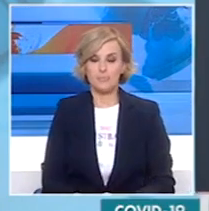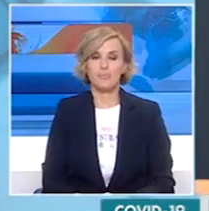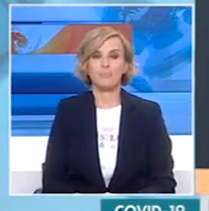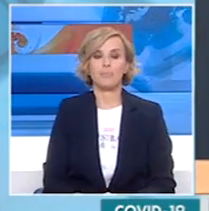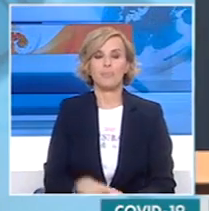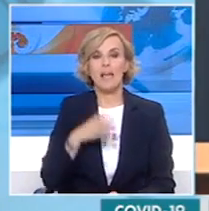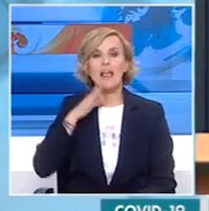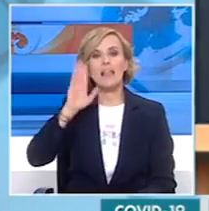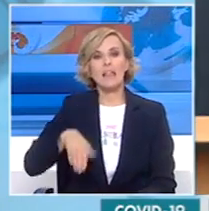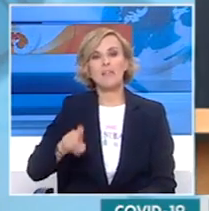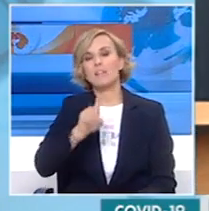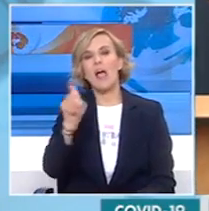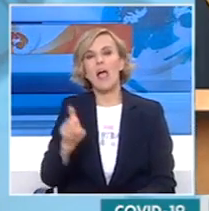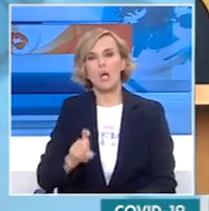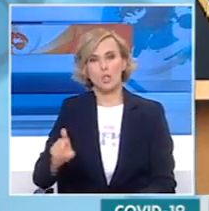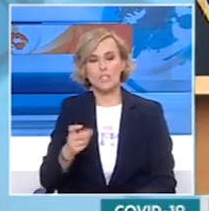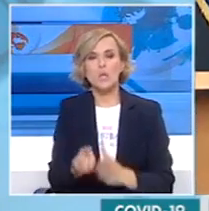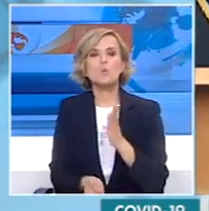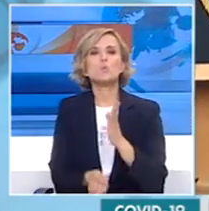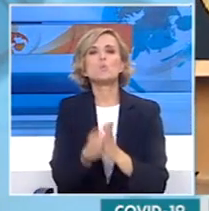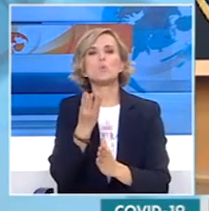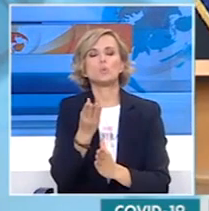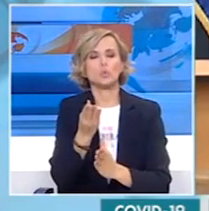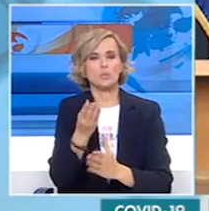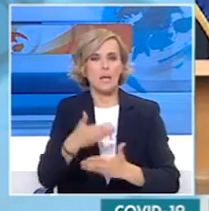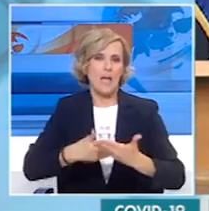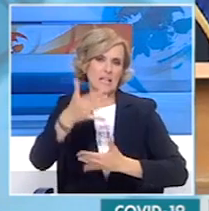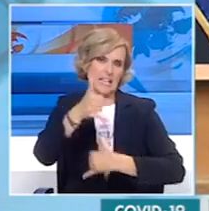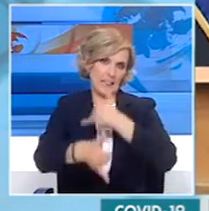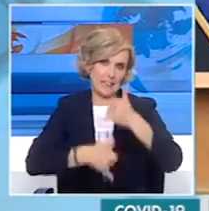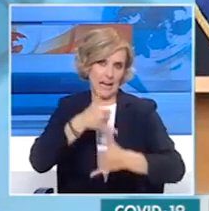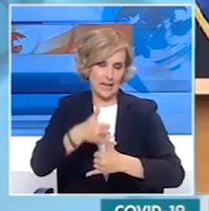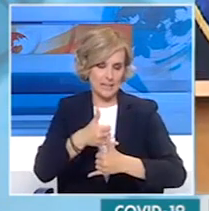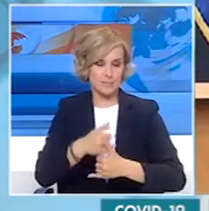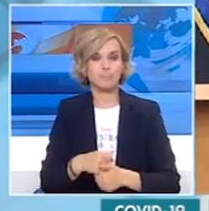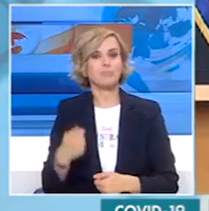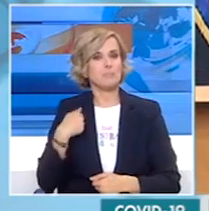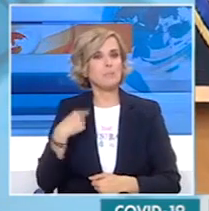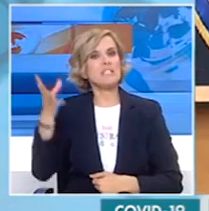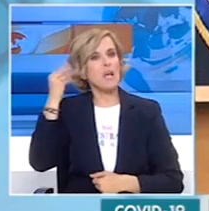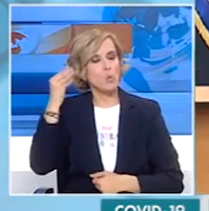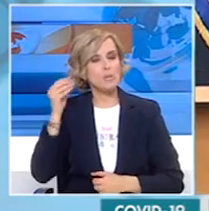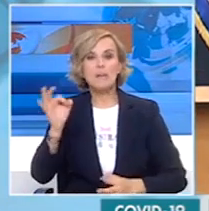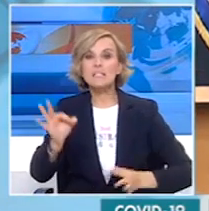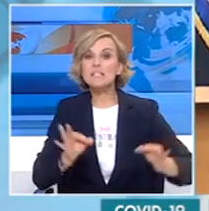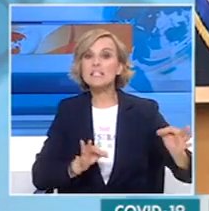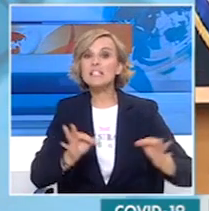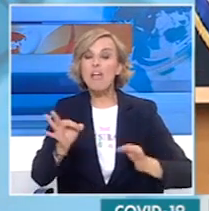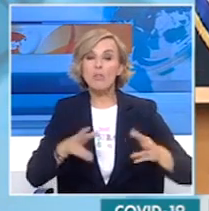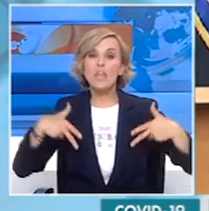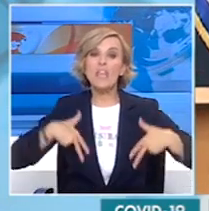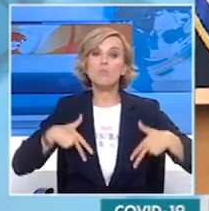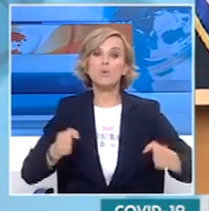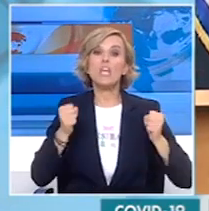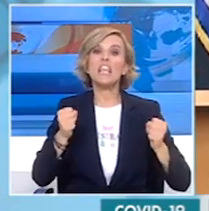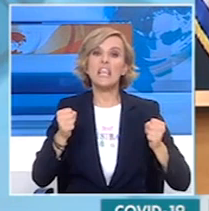Τελευταία ερώτηση, κυρία Τσιβίκα, από το mononews.gr. Έχει επανειλημμένως αναφερθεί ότι στο σχεδιασμό του Υπουργείου Υγείας εντάσσεται και η διενέργεια ελέγχου σε ιδιωτικές δομές